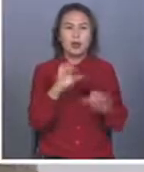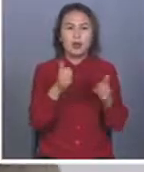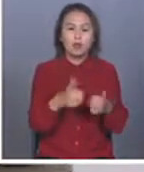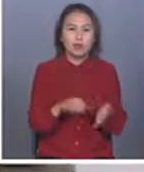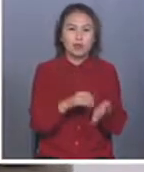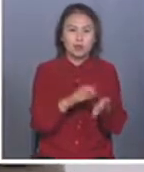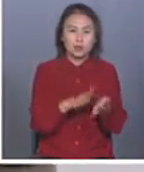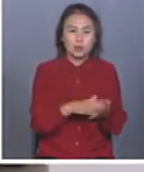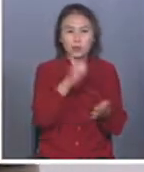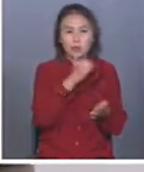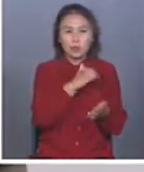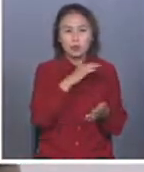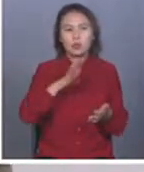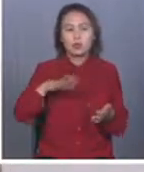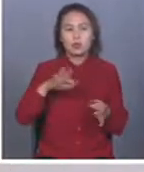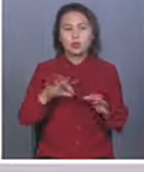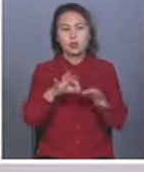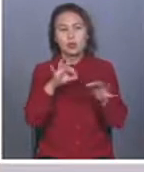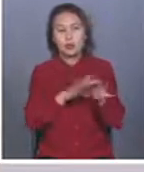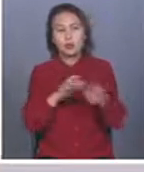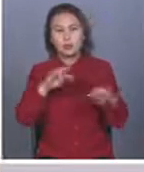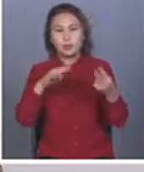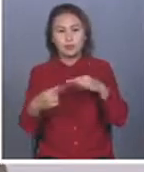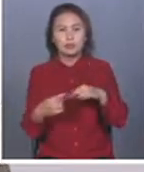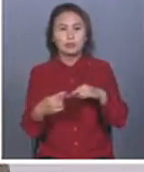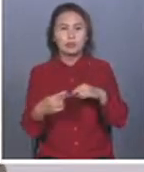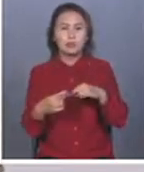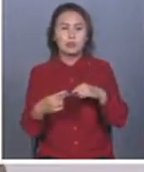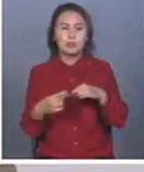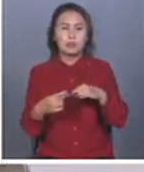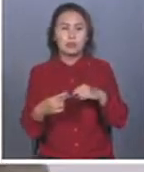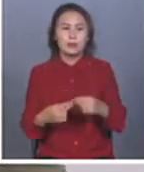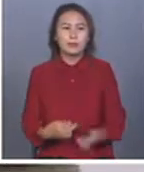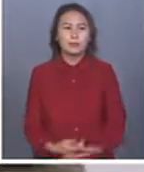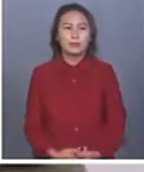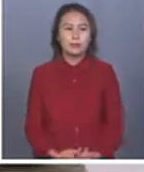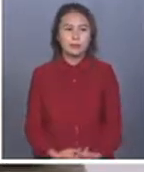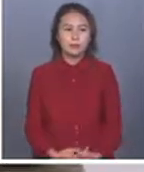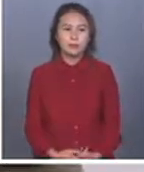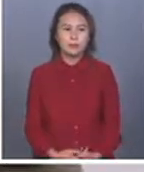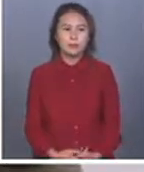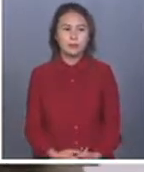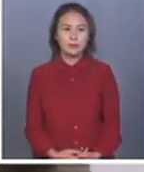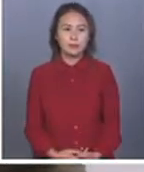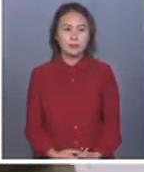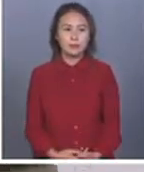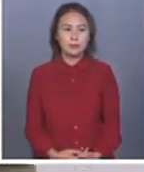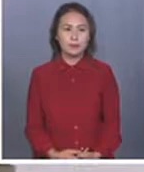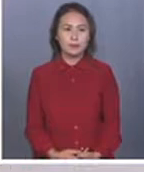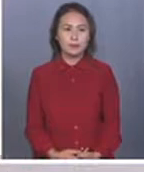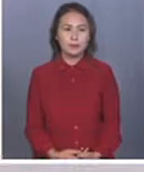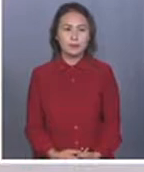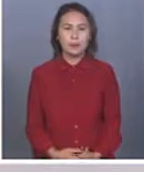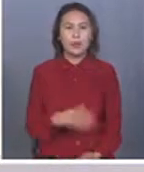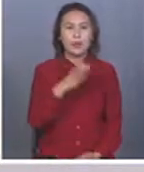қоямыз. Сосын ұзындықтың орнына ұзындықтың мәнін, енінің орнына енінің мәнін жазамыз. Сонда S